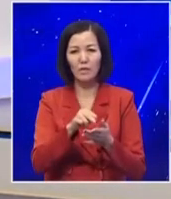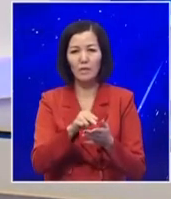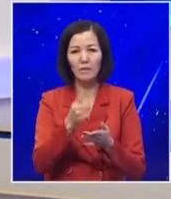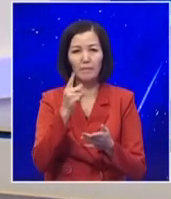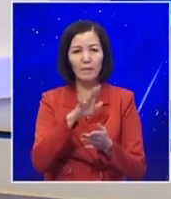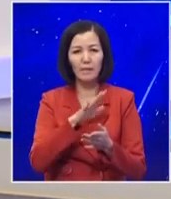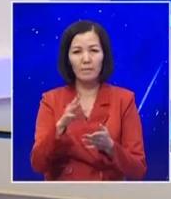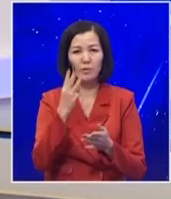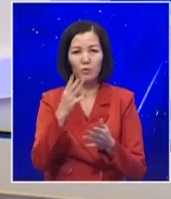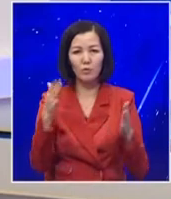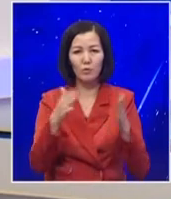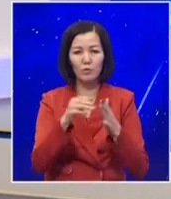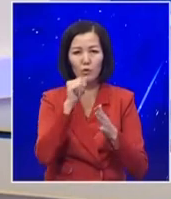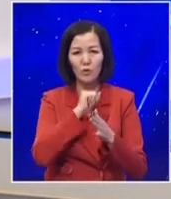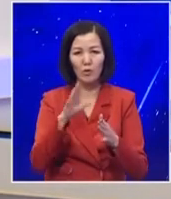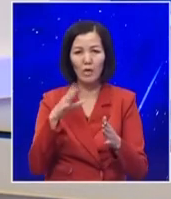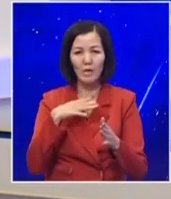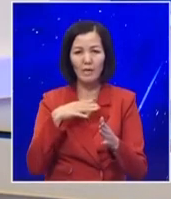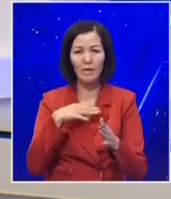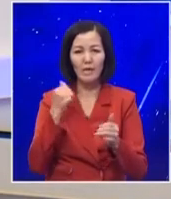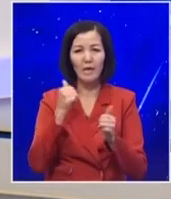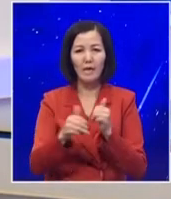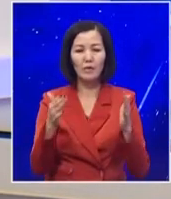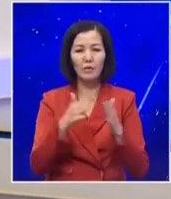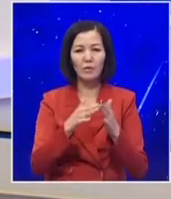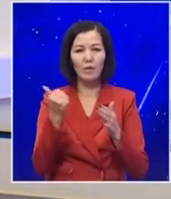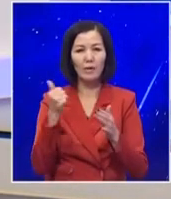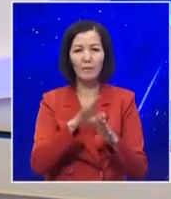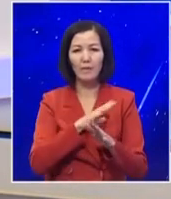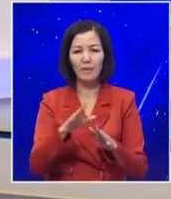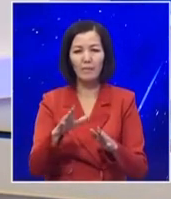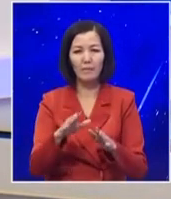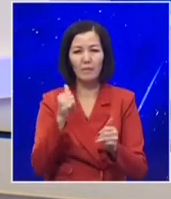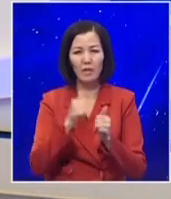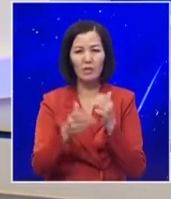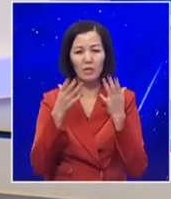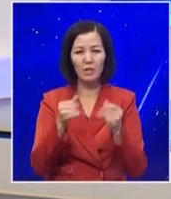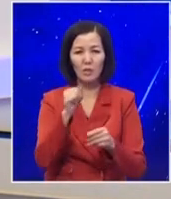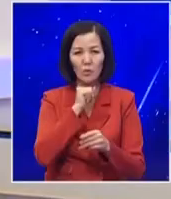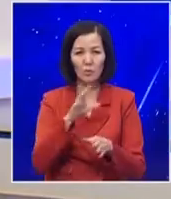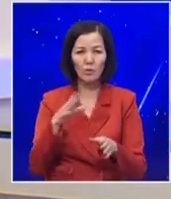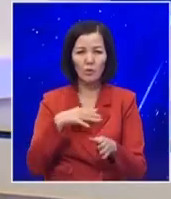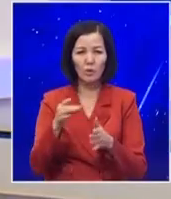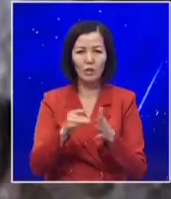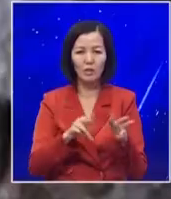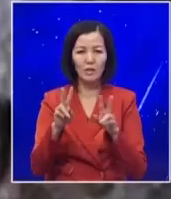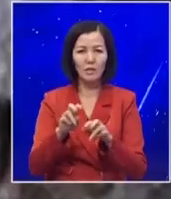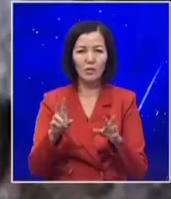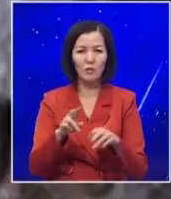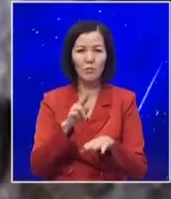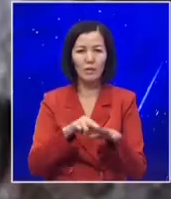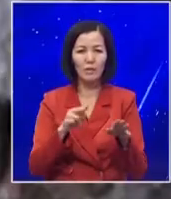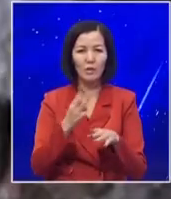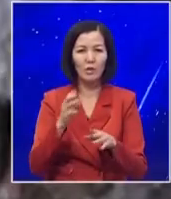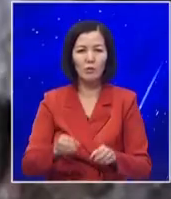үйден ұсақ малды қолды еткен. Әр үйге апта емес күн аралатып ұрлыққа түсіп отырған. Жедел іздестіру барысында полицейлер